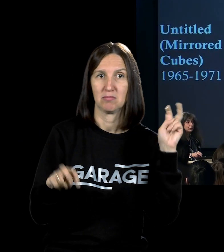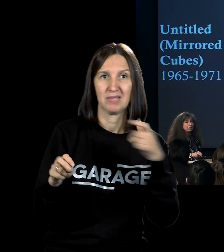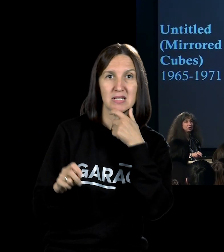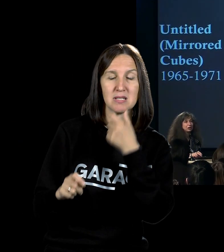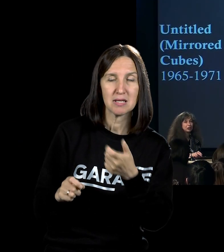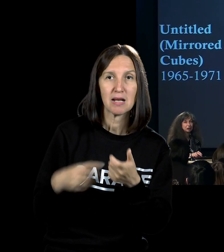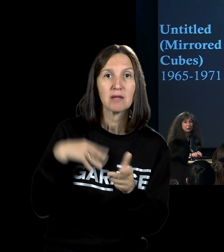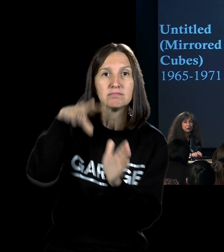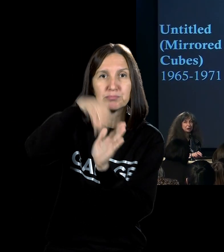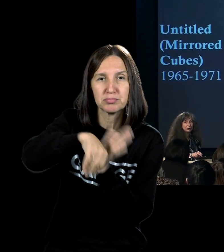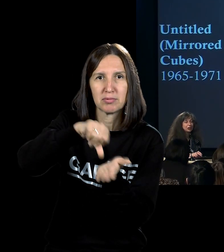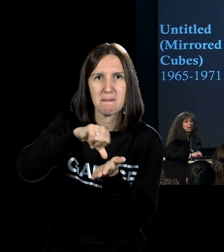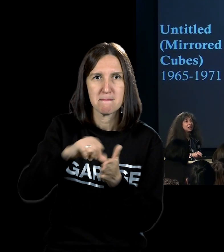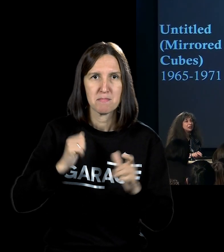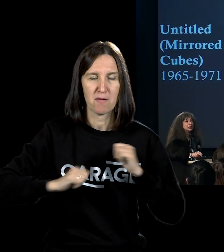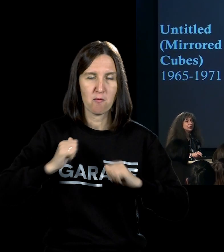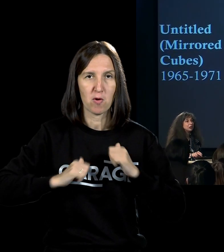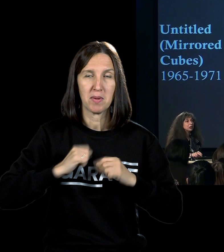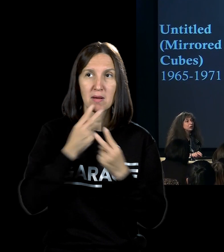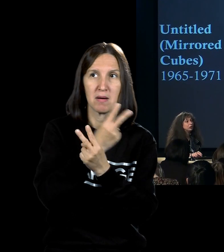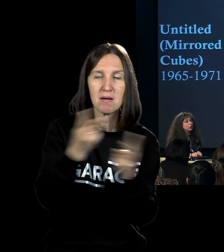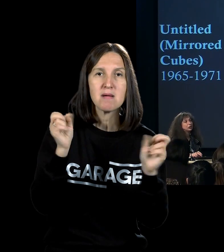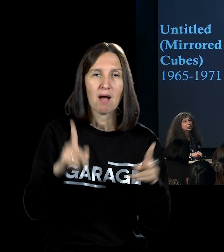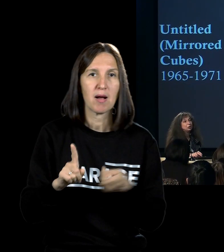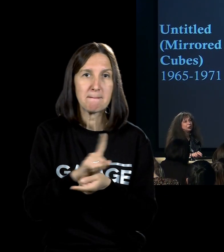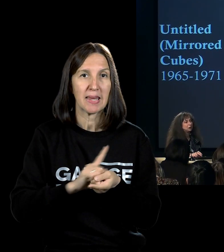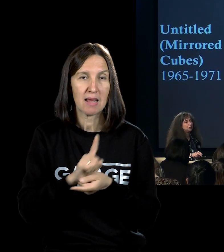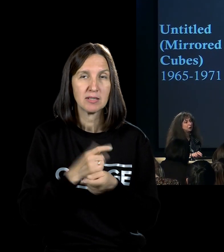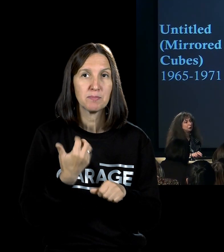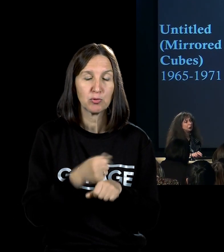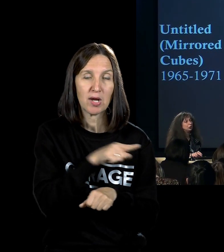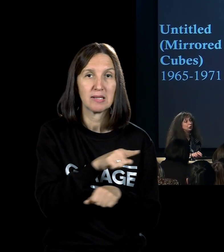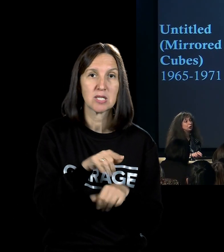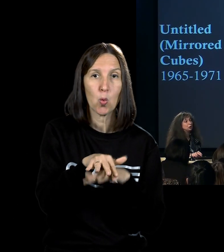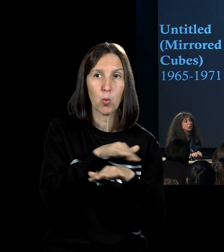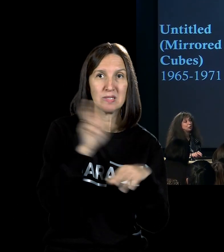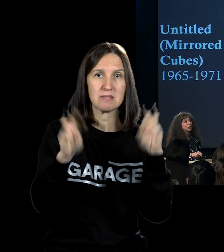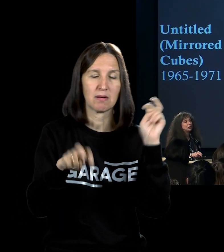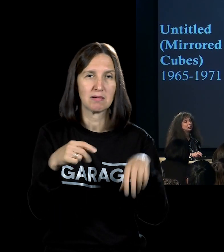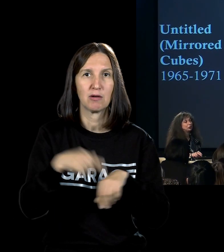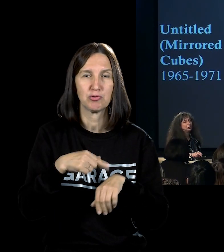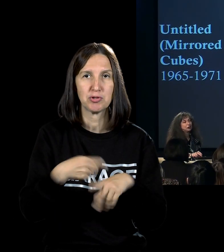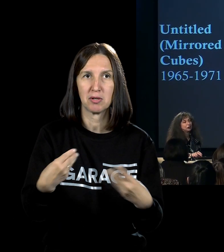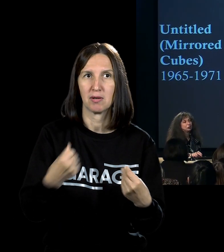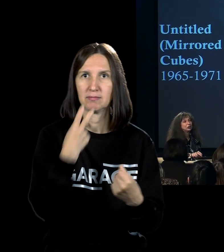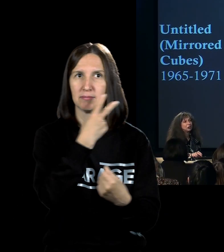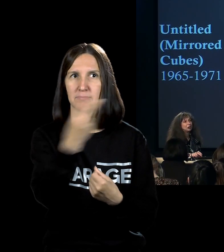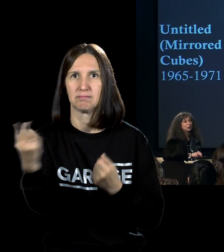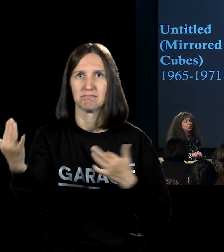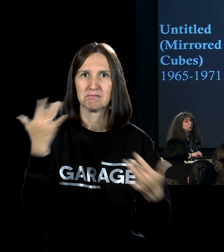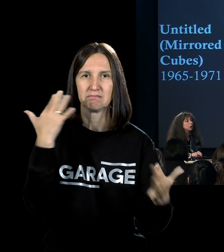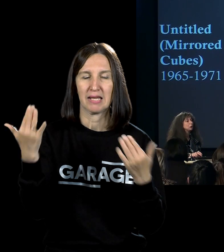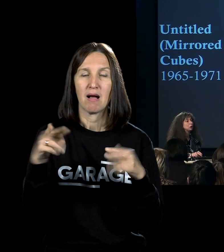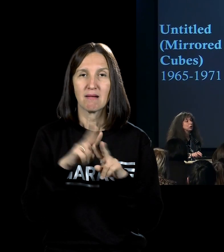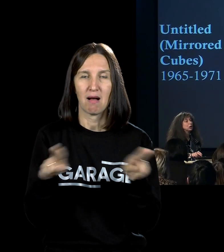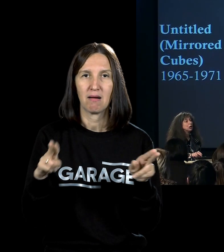зритель рассматривает, как они меняются, и где зритель оказывается во власти иллюзий, так же, как вот иллюзорными оказываются вот эти самые